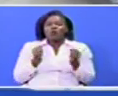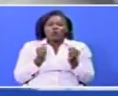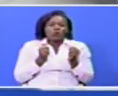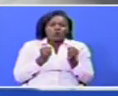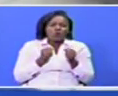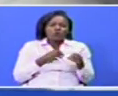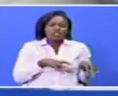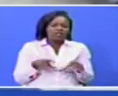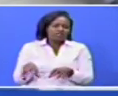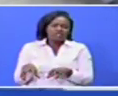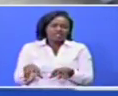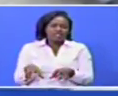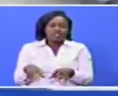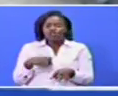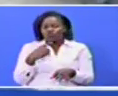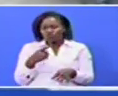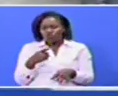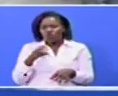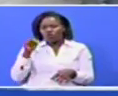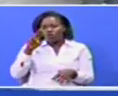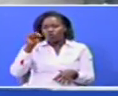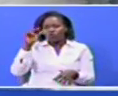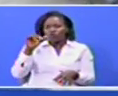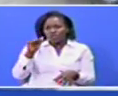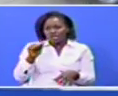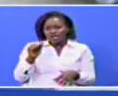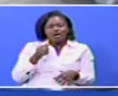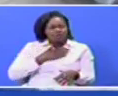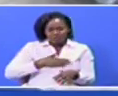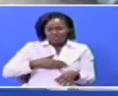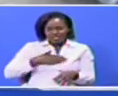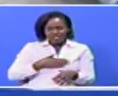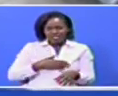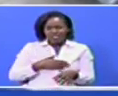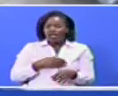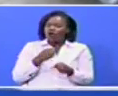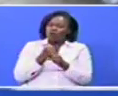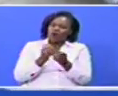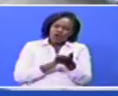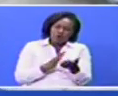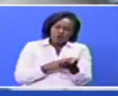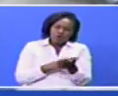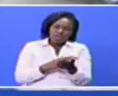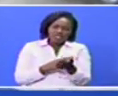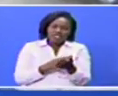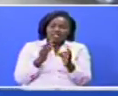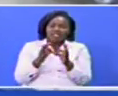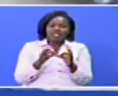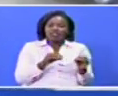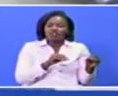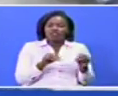wanaumia. So Mr. Munya tunamuuliza achukue jambo la dharura, hata kama ni kutafuta watu ambao